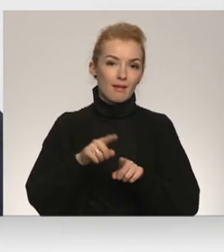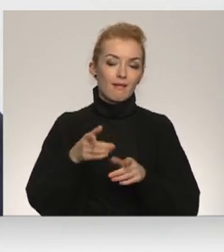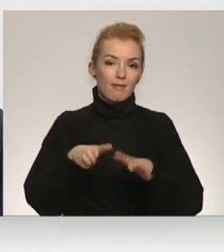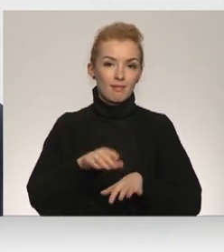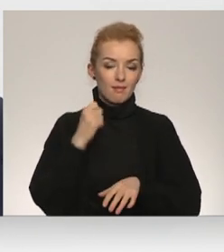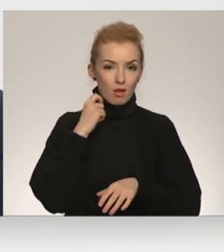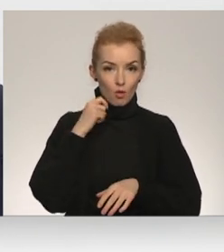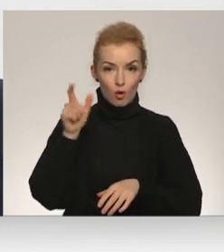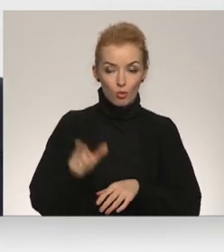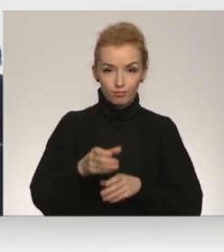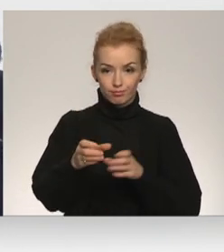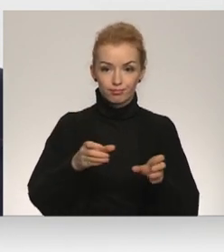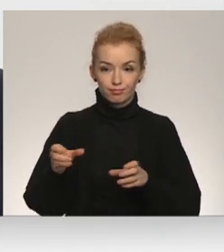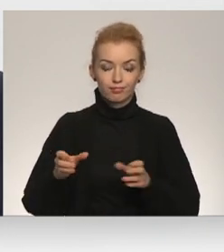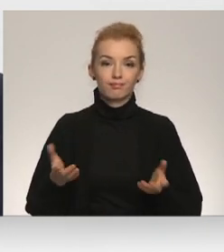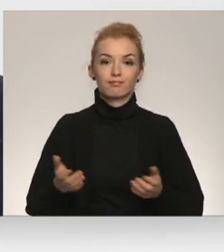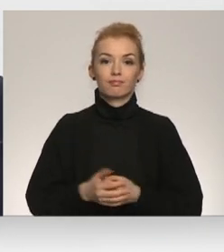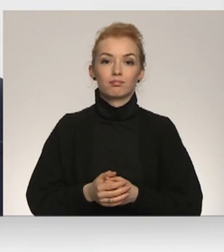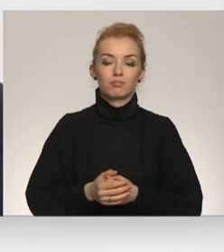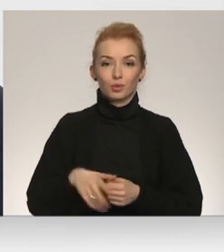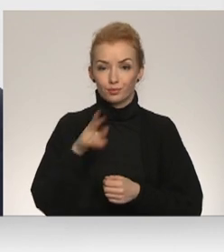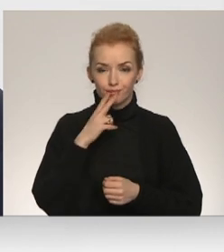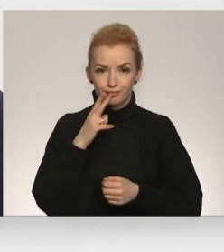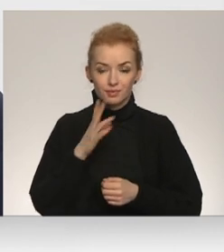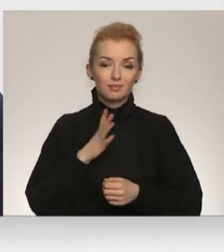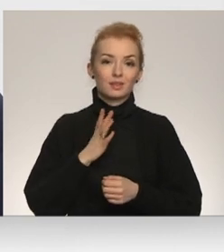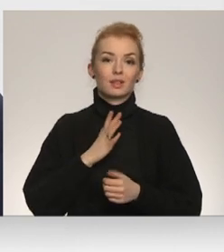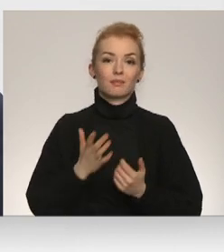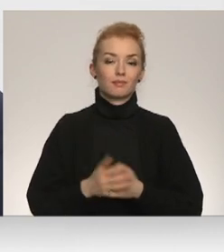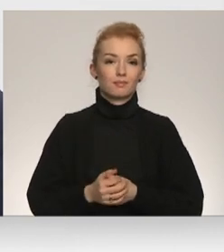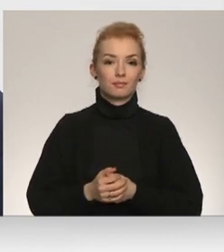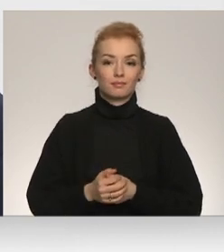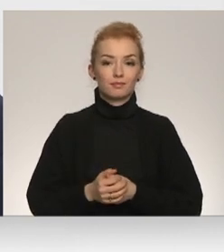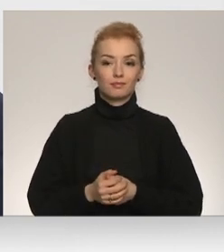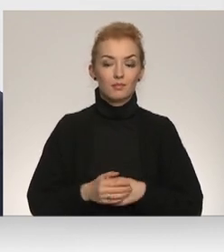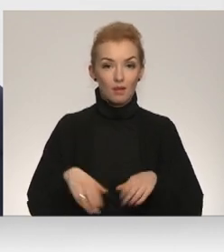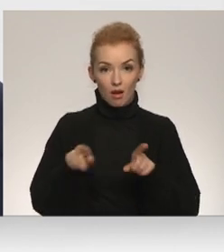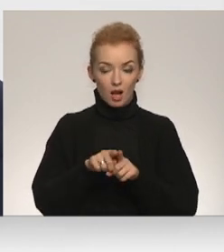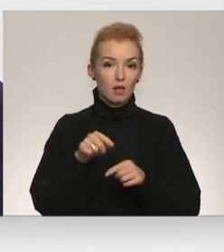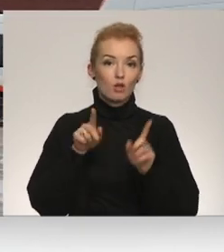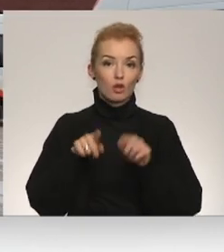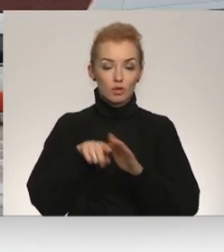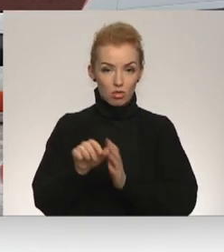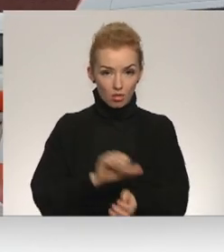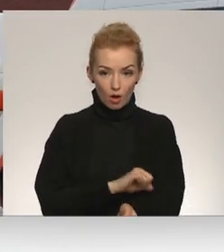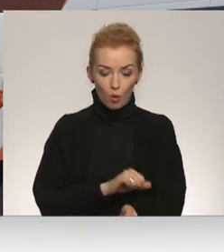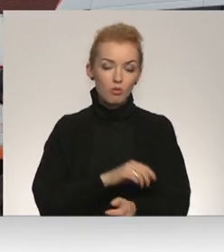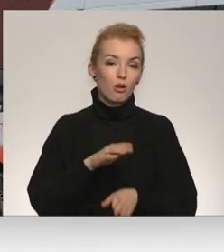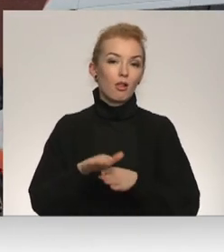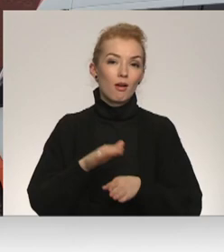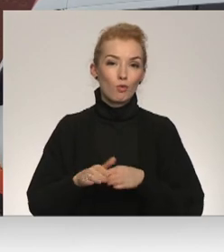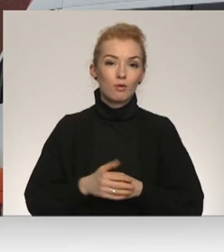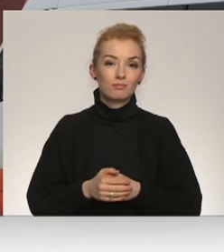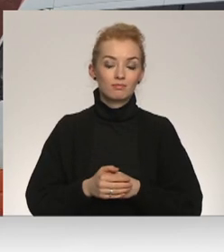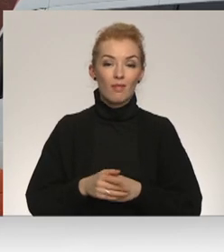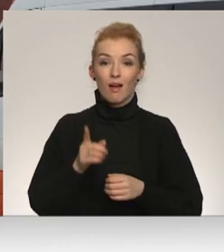pudeļas iekšā, miskastē, jā, un ir pīpēts un ir arī varbūt reizam arī narkotikas lietotas, jā.